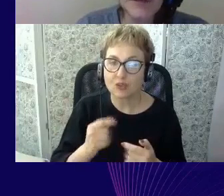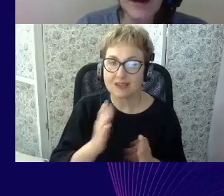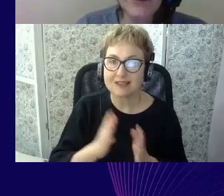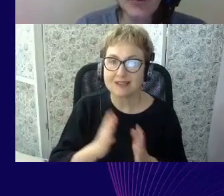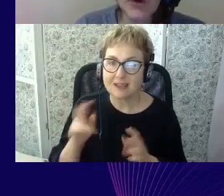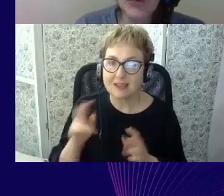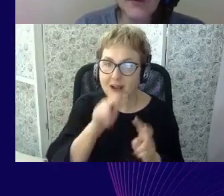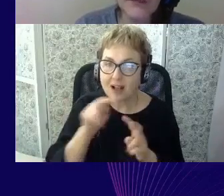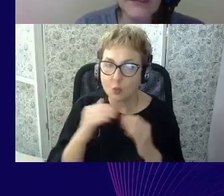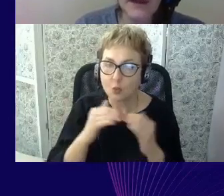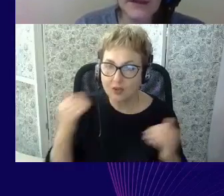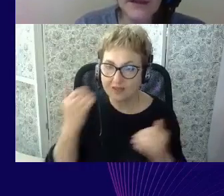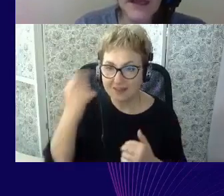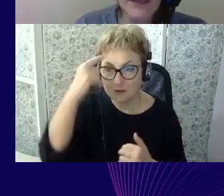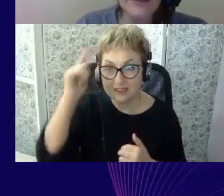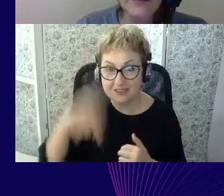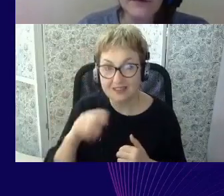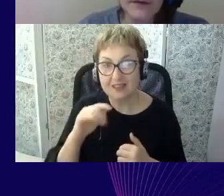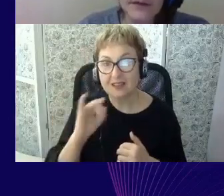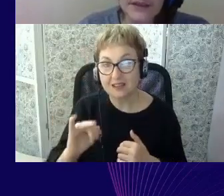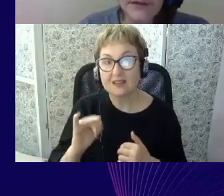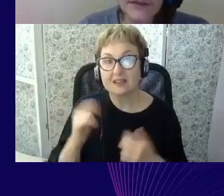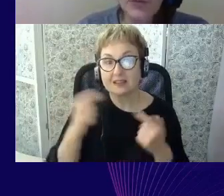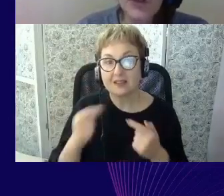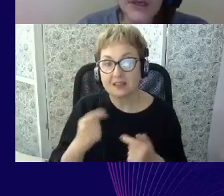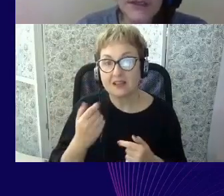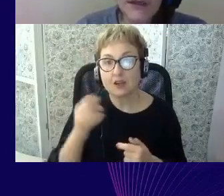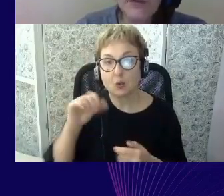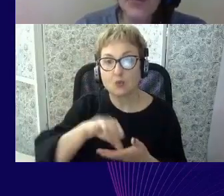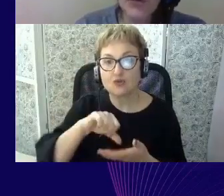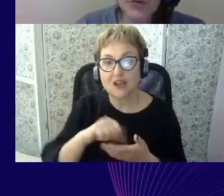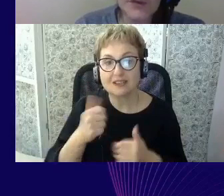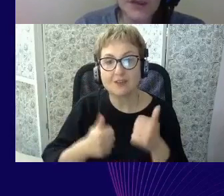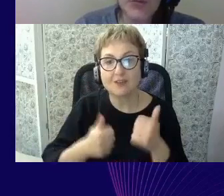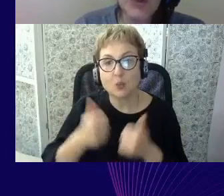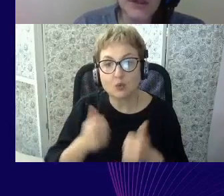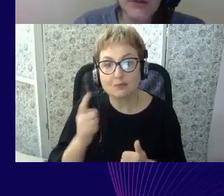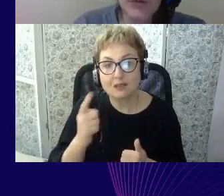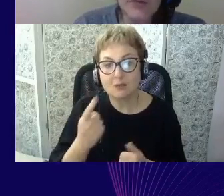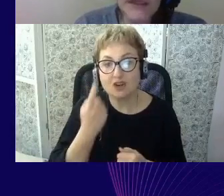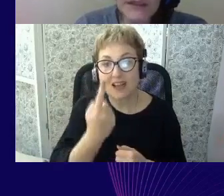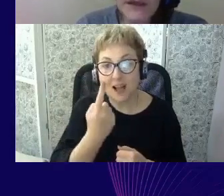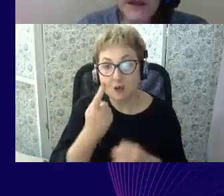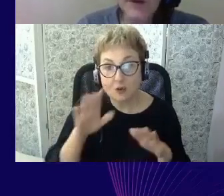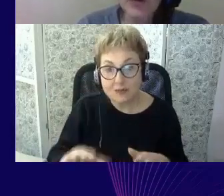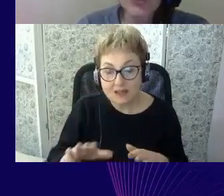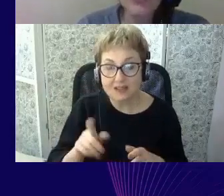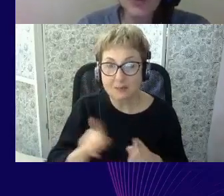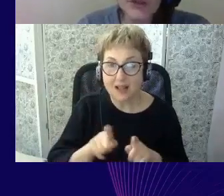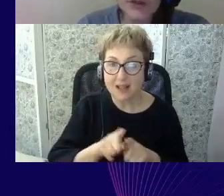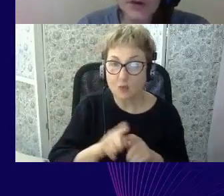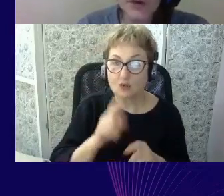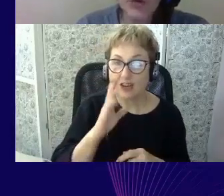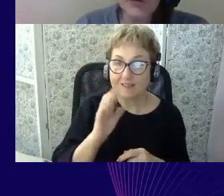такая система контроля уровня знаний и, соответственно, участие в конкурсе, потому что на одно место по той